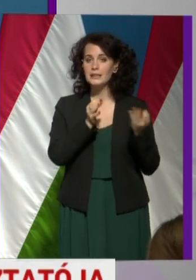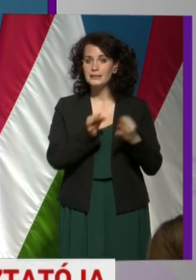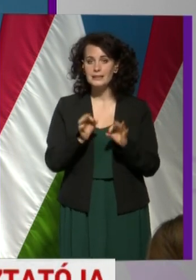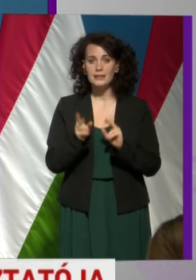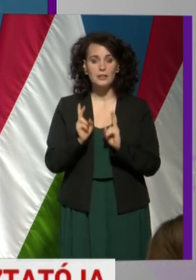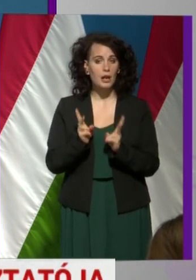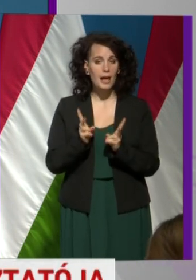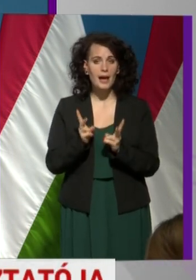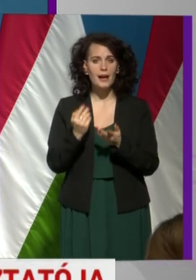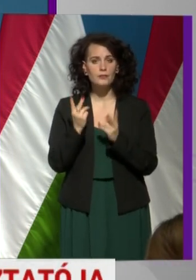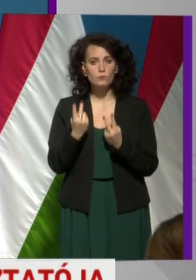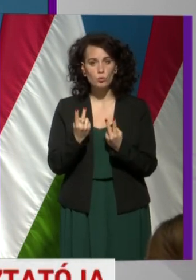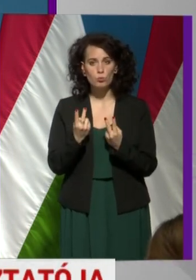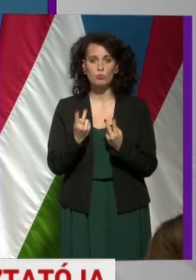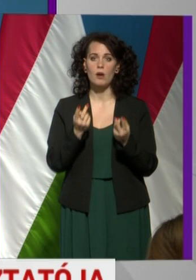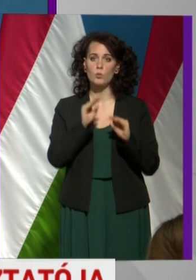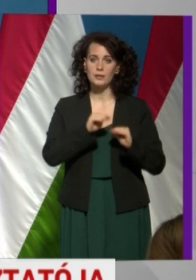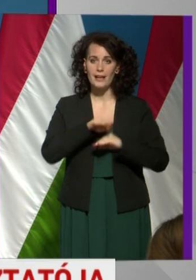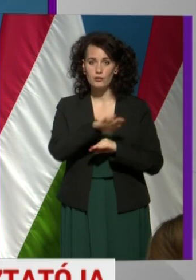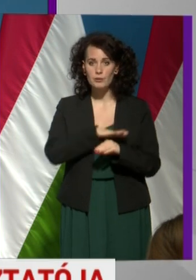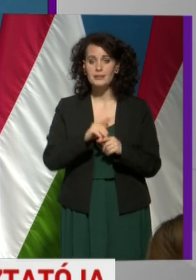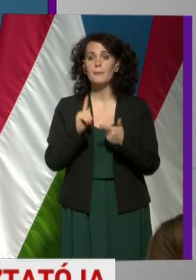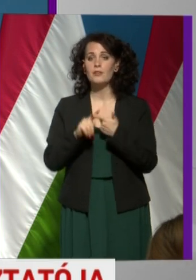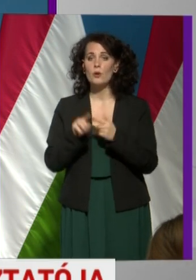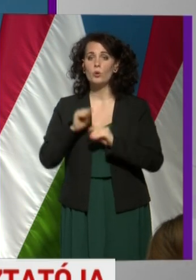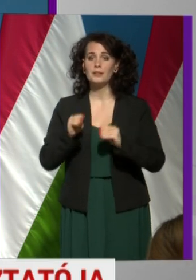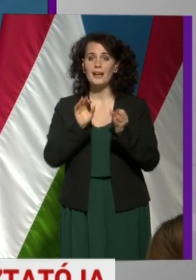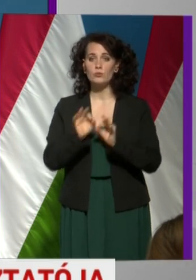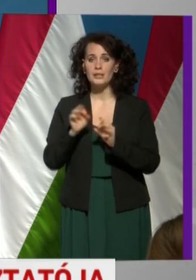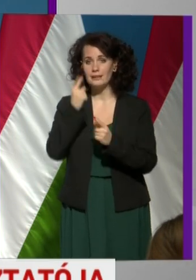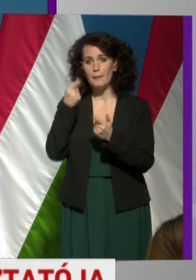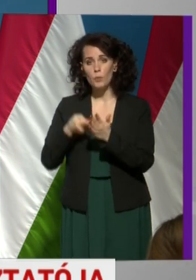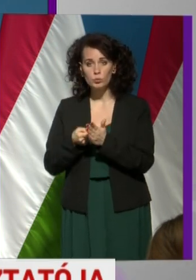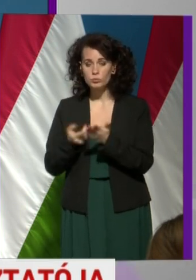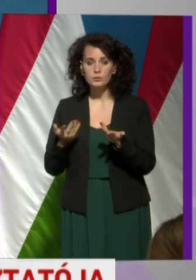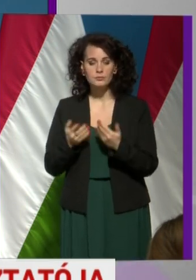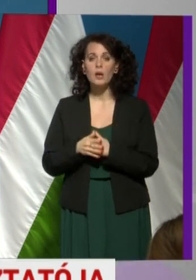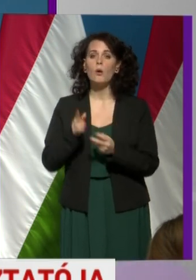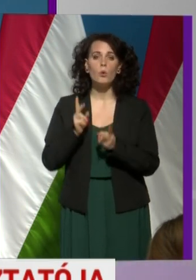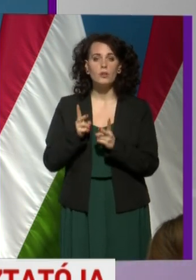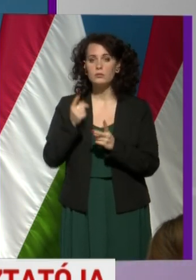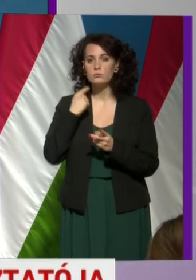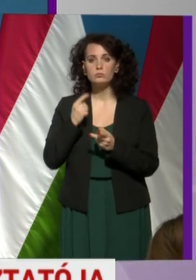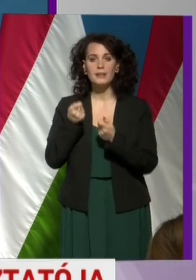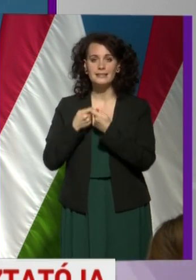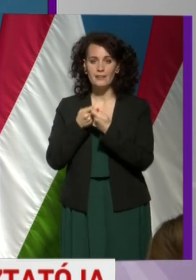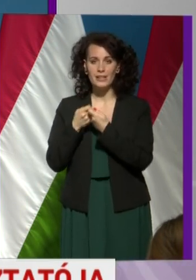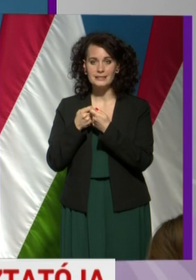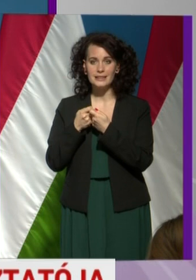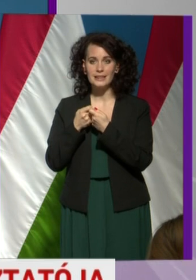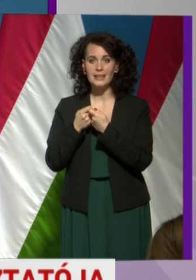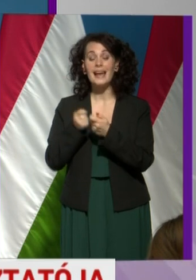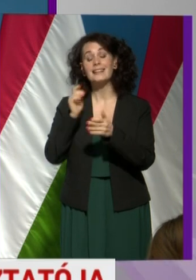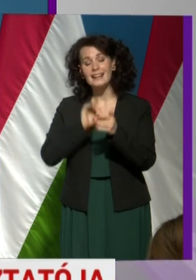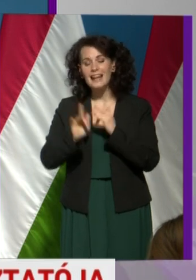lehetnek szükségesek az oktatás területén, másrészt pedig egy oktatásügyi szemponttal, hogyan és milyen módon tudjuk megszervezni ennek